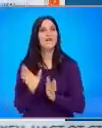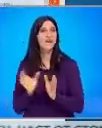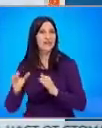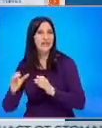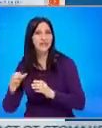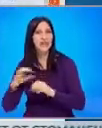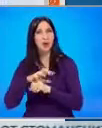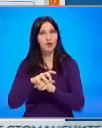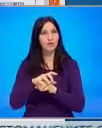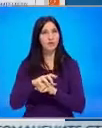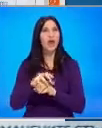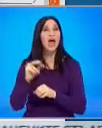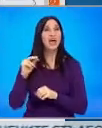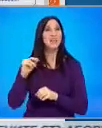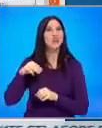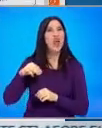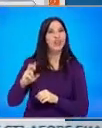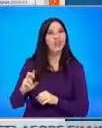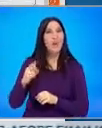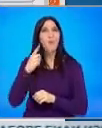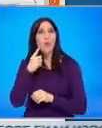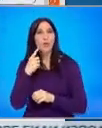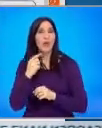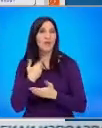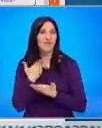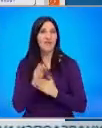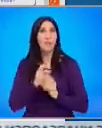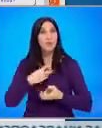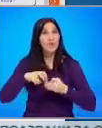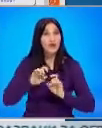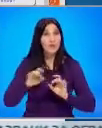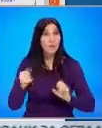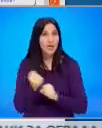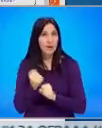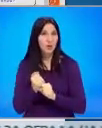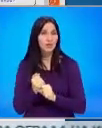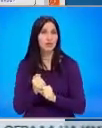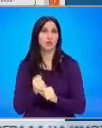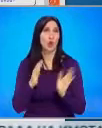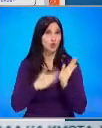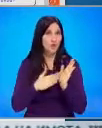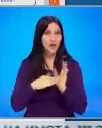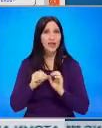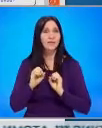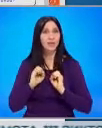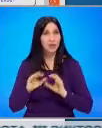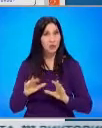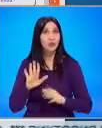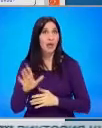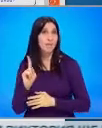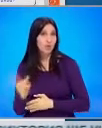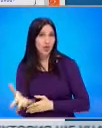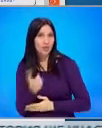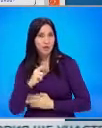COVID-19. Чат-ботът дава само проверена информация и работи с достоверни източници. С него може да откриете отговорите на